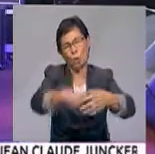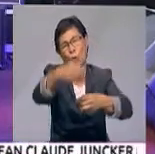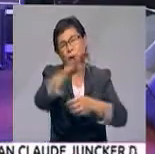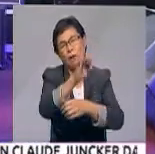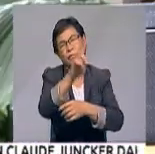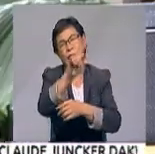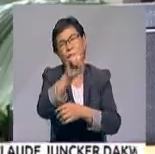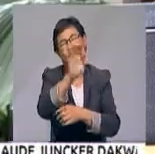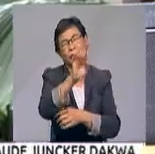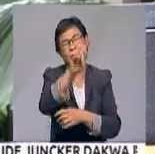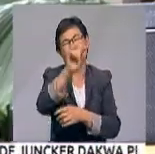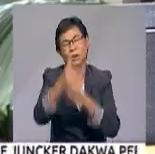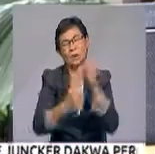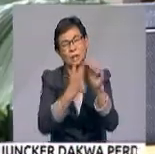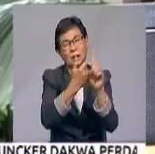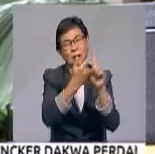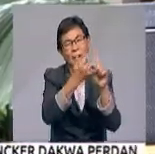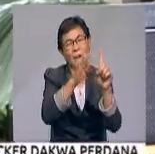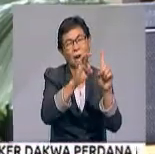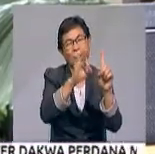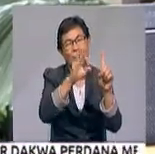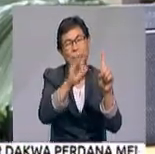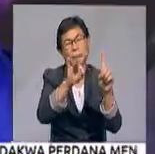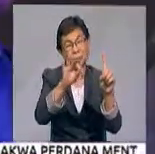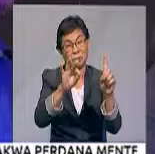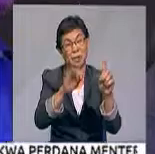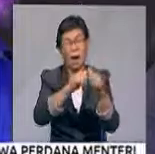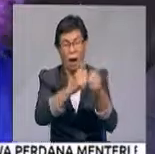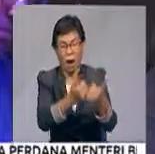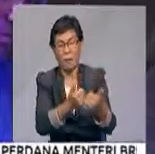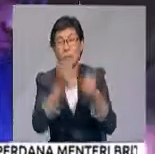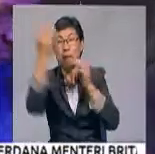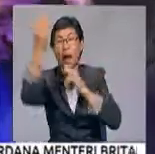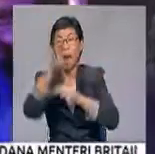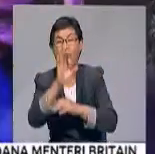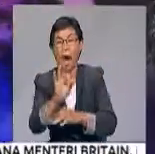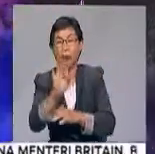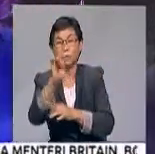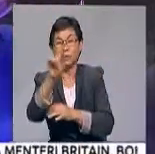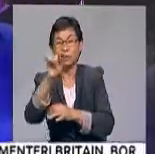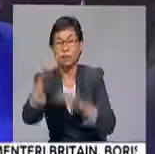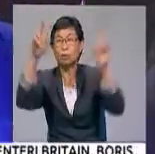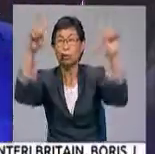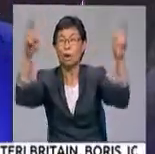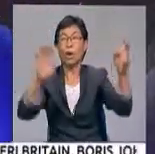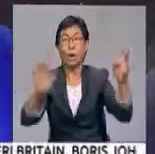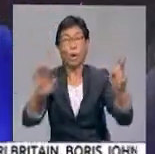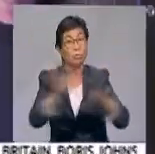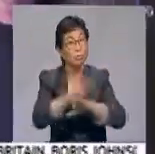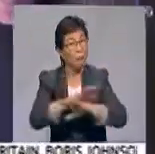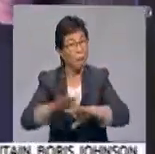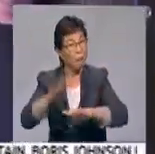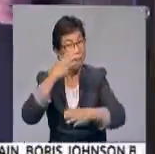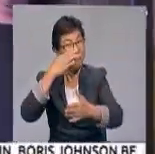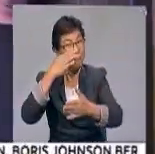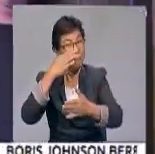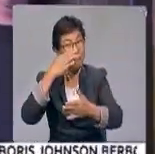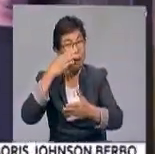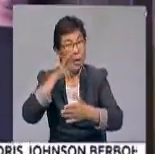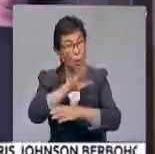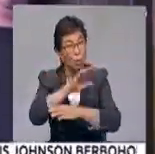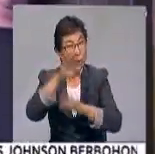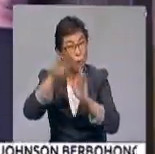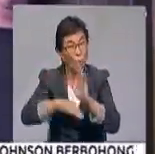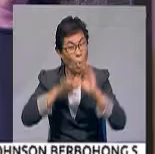FTG sejak tahun 1989. Namun album tempatan FTG berjudul Kau Jangan Kurang Ajar ini cukup menarik